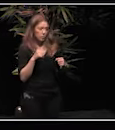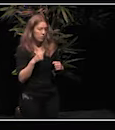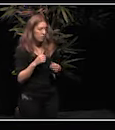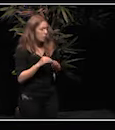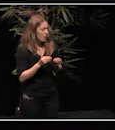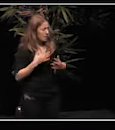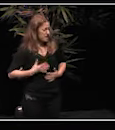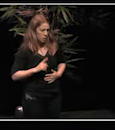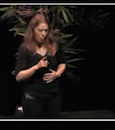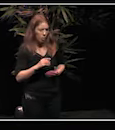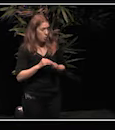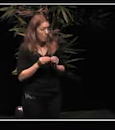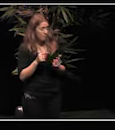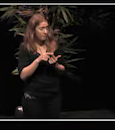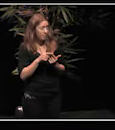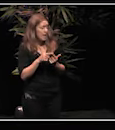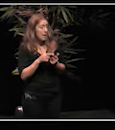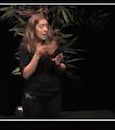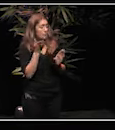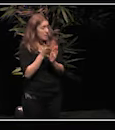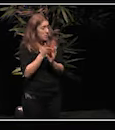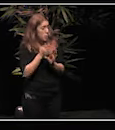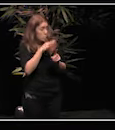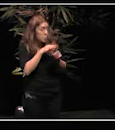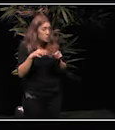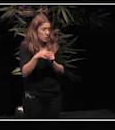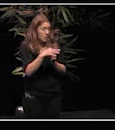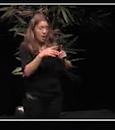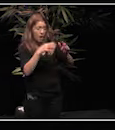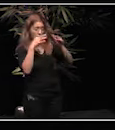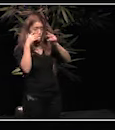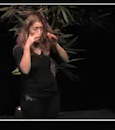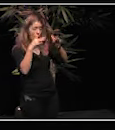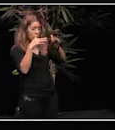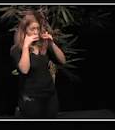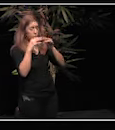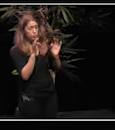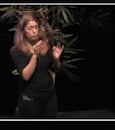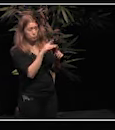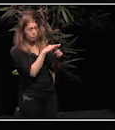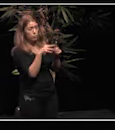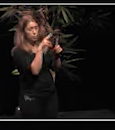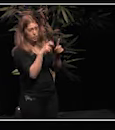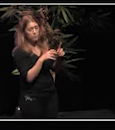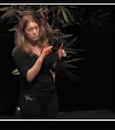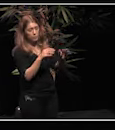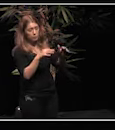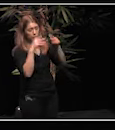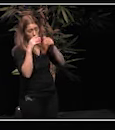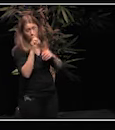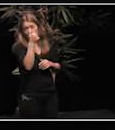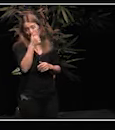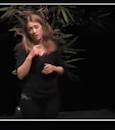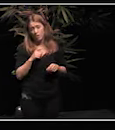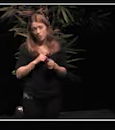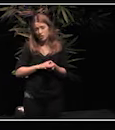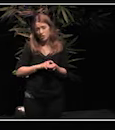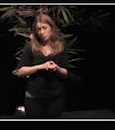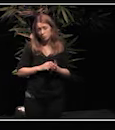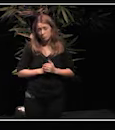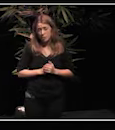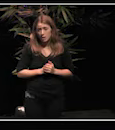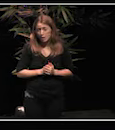dire, psychosociologique. Et je pense que sociologique, d'ailleurs, est la raison numéro un. La raison, c'est que c'est simplement quand même plus compliqué